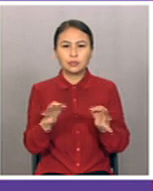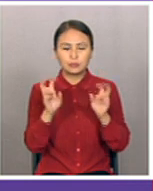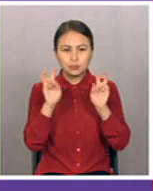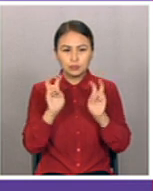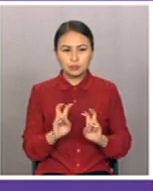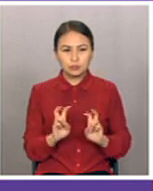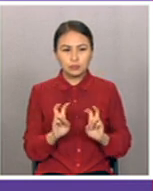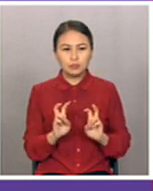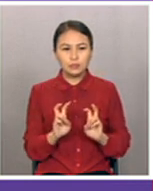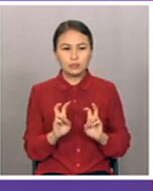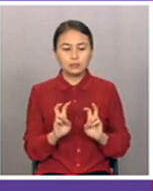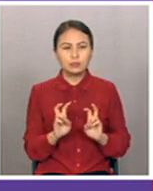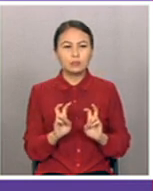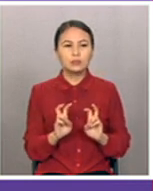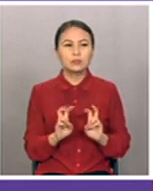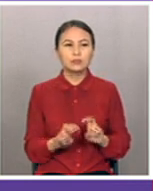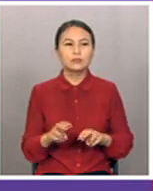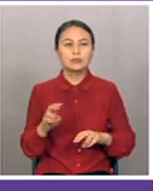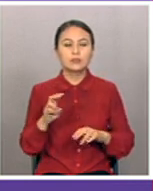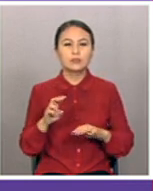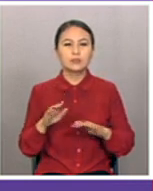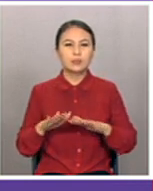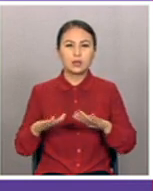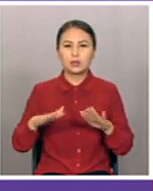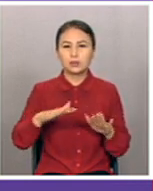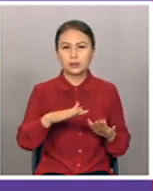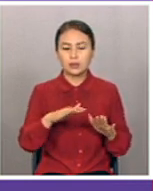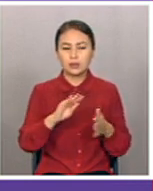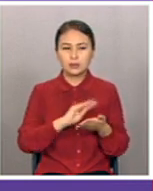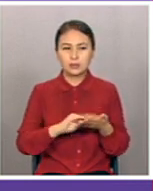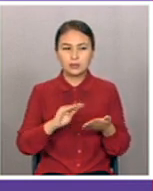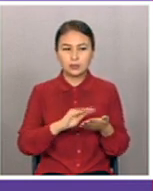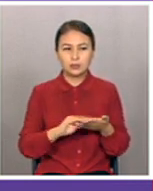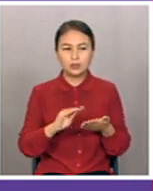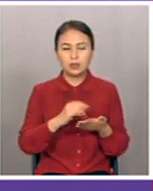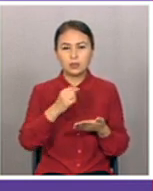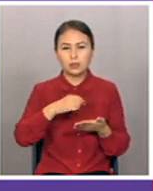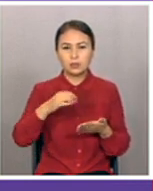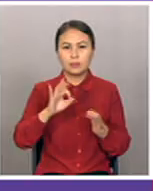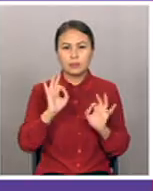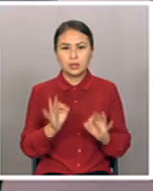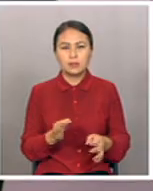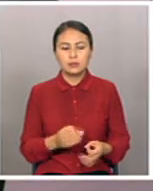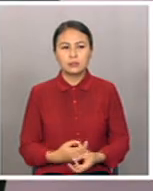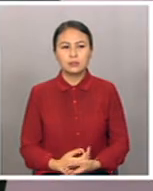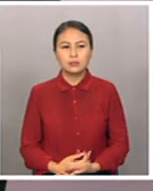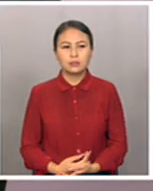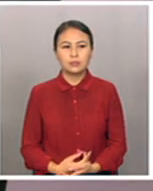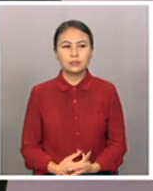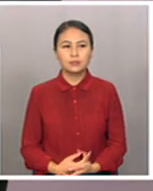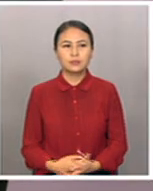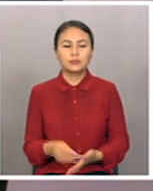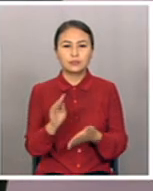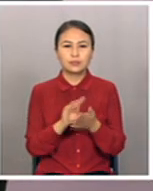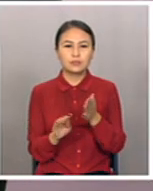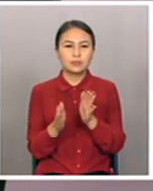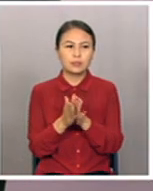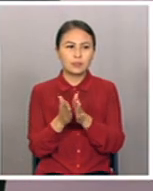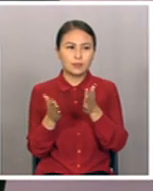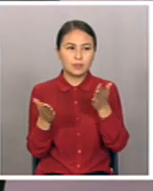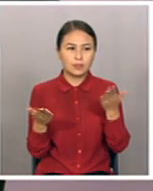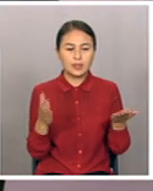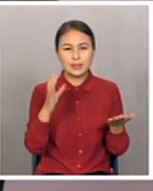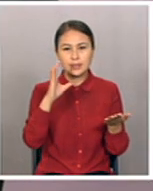отырыңдар. Дәптерді партаға көлбеу қойыңдар. Қаламдарыңды дұрыс ұстаңдар. Дәптерлеріңді ашып,